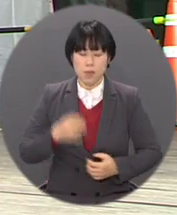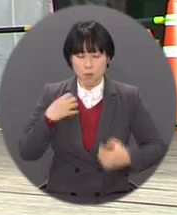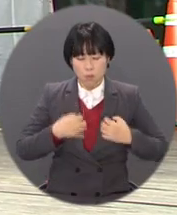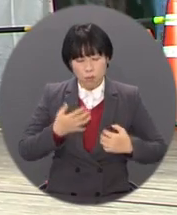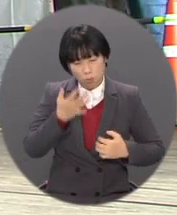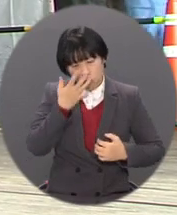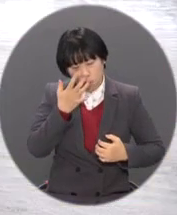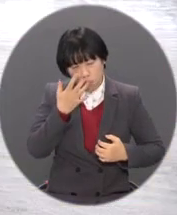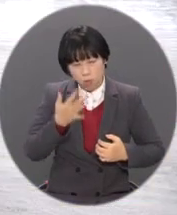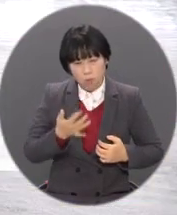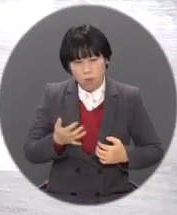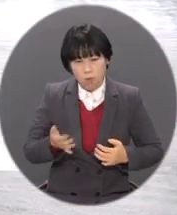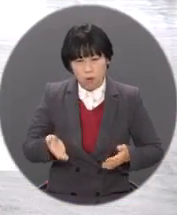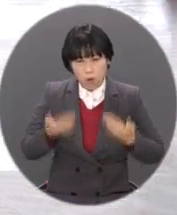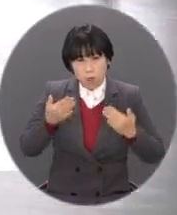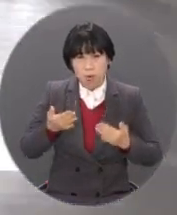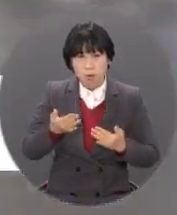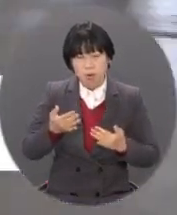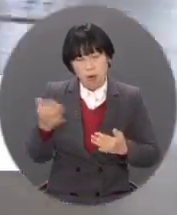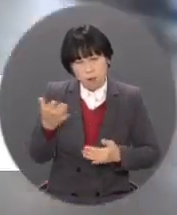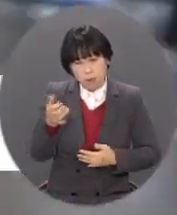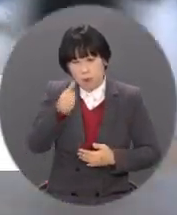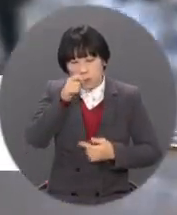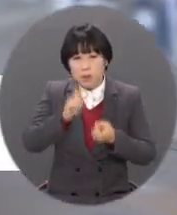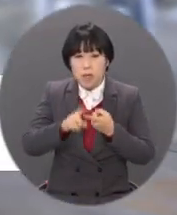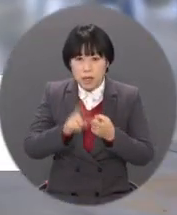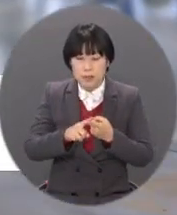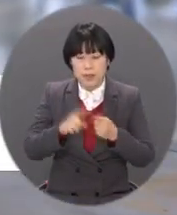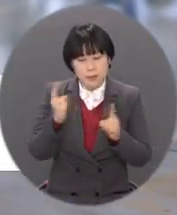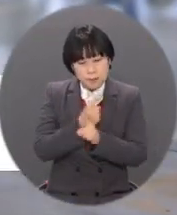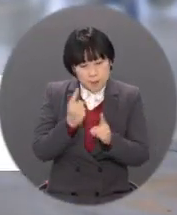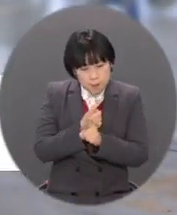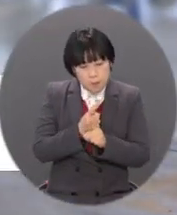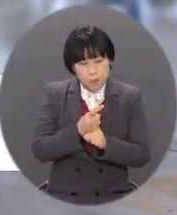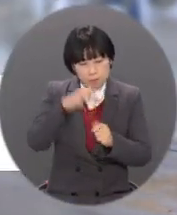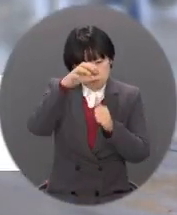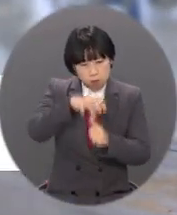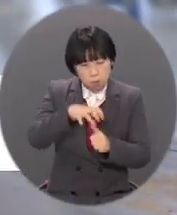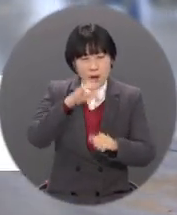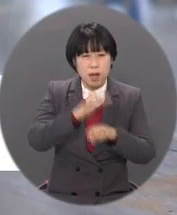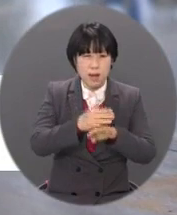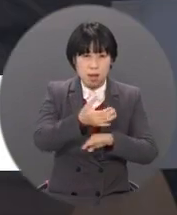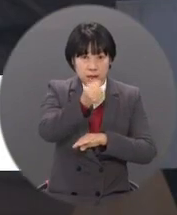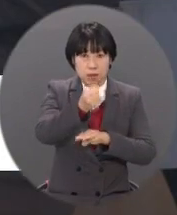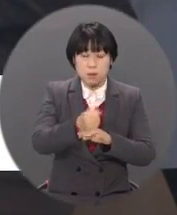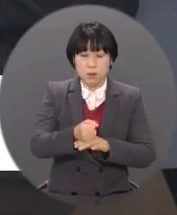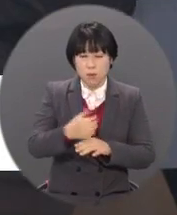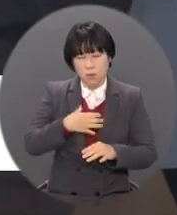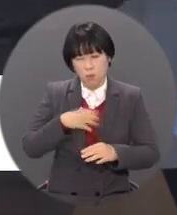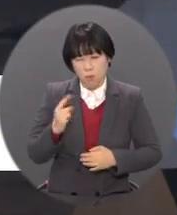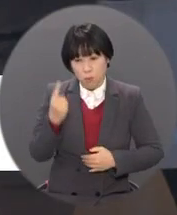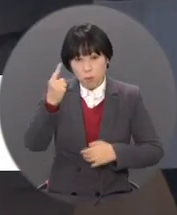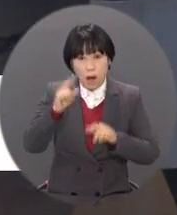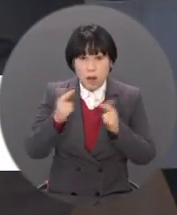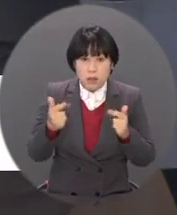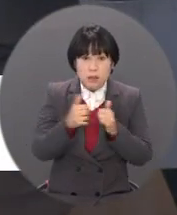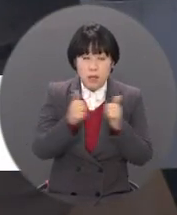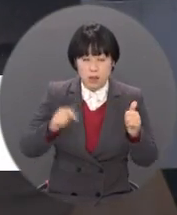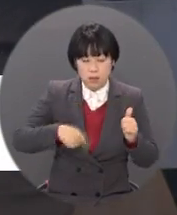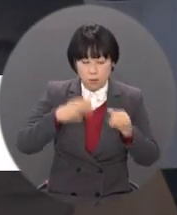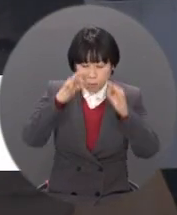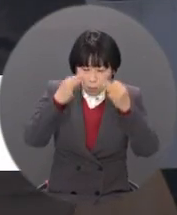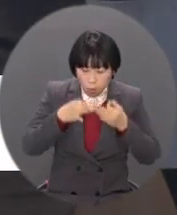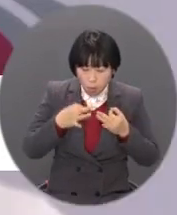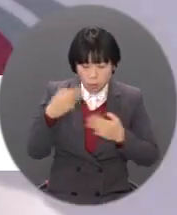무증상이나 경증을 호소하는 일반 확진자들에게는 치료와 경기를 자율에 맡겼습니다. 이에 따라 고위험군이 아닌 시민들은 스스로 건강